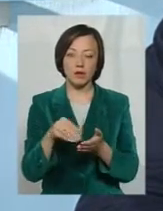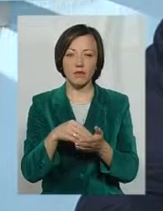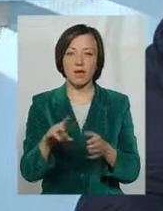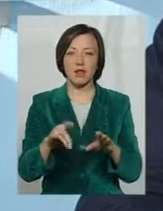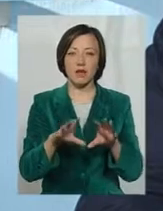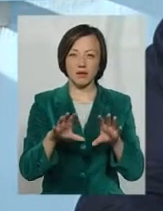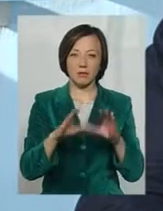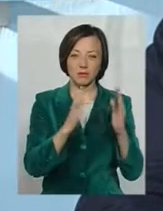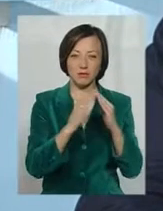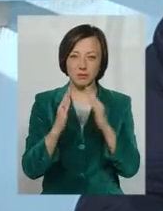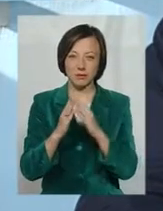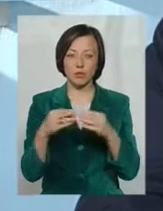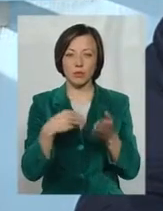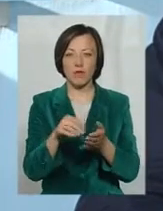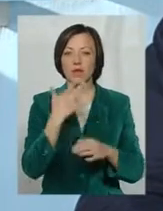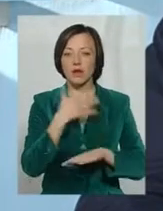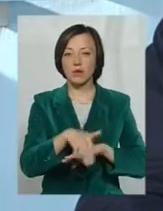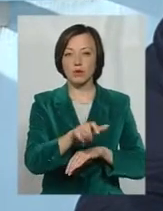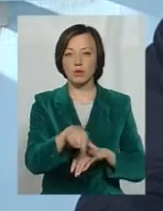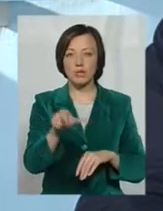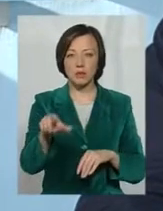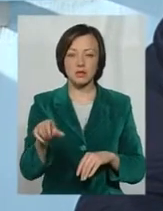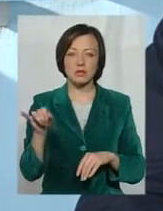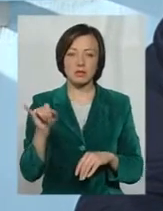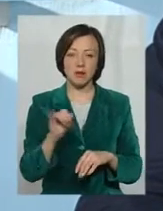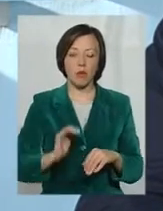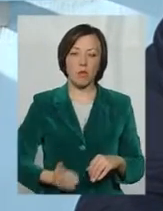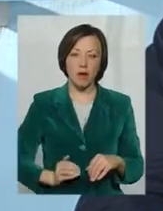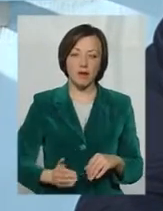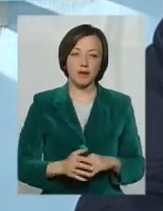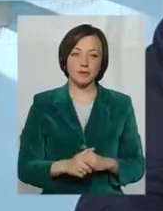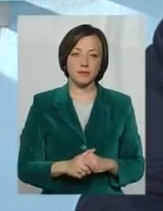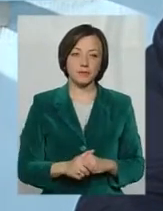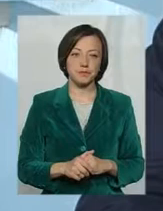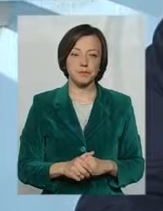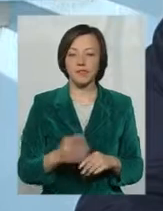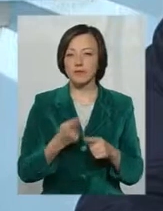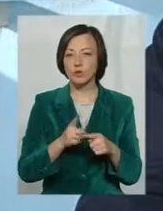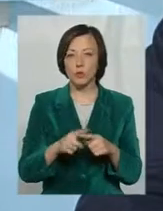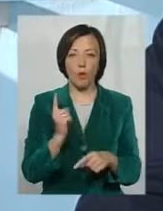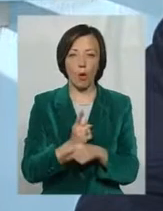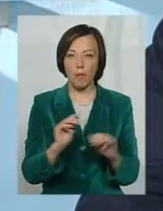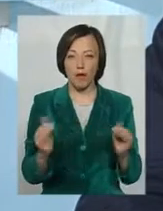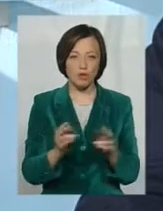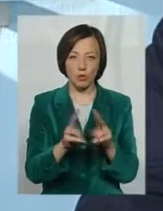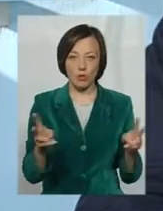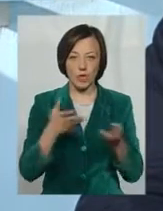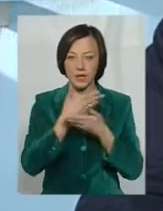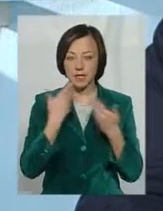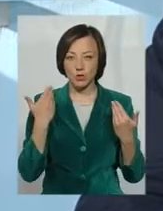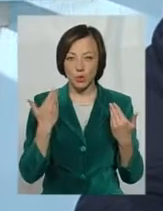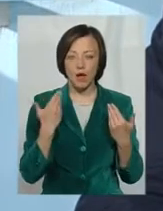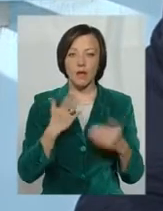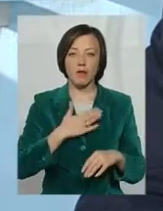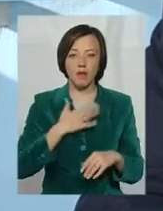нерухомість купували іноземці, нерезиденти, іноземні компанії. Тобто в цьому обмежень ні для кого не існує.